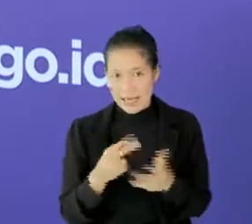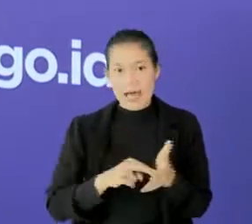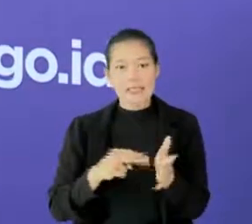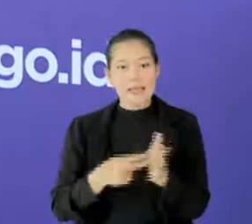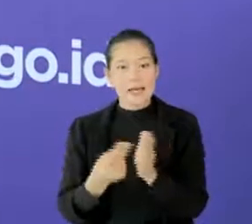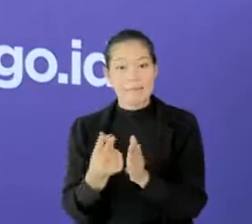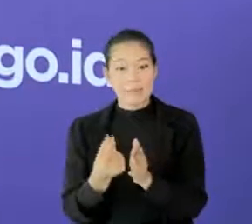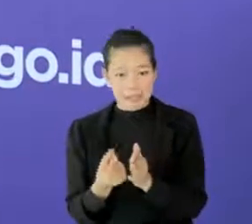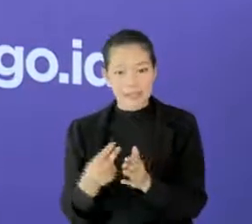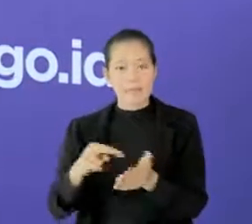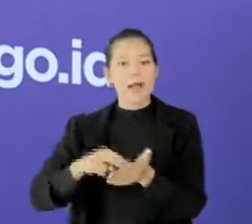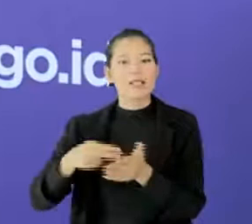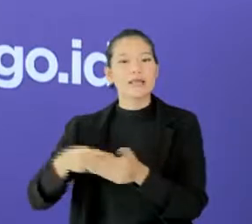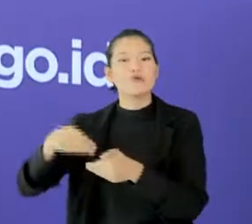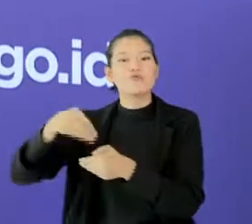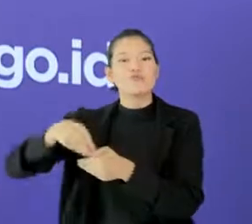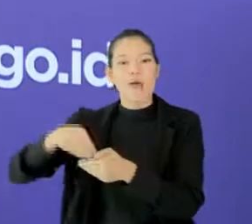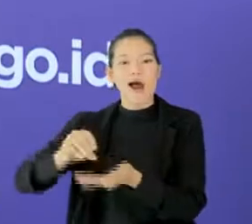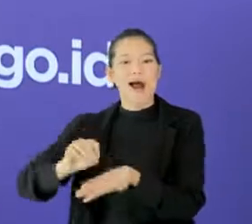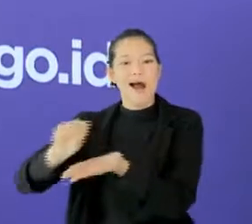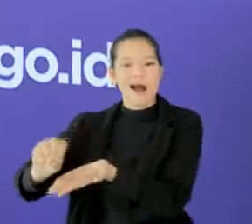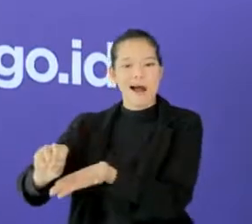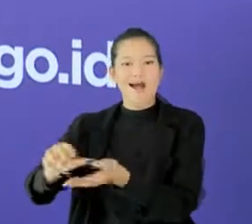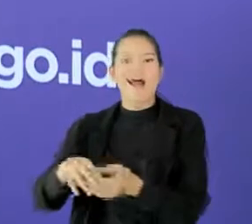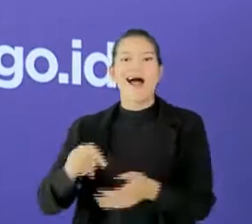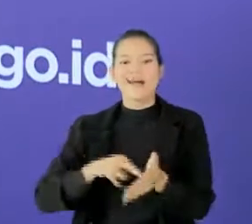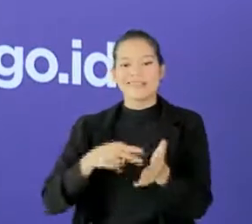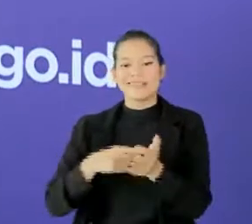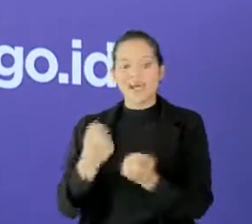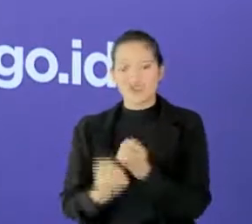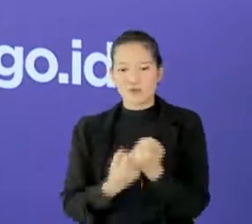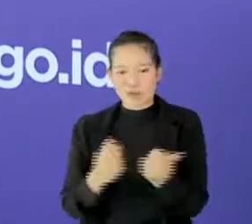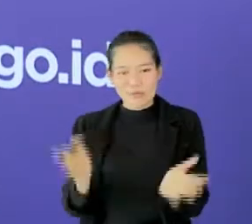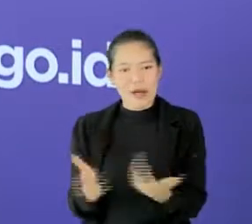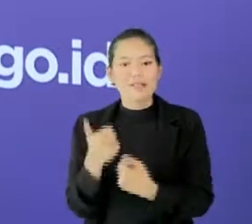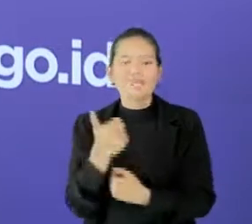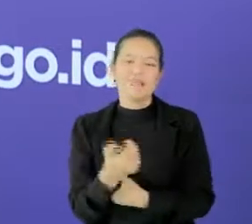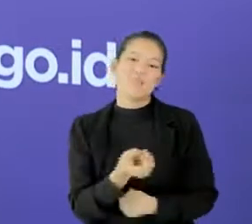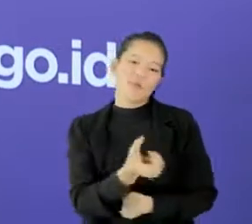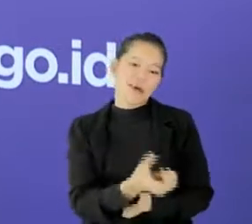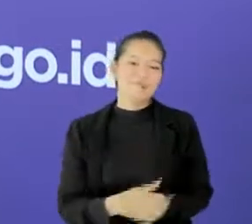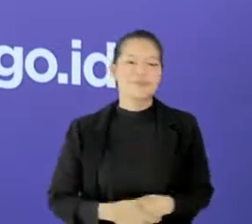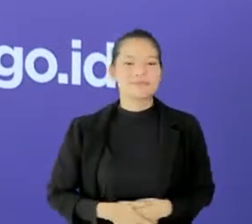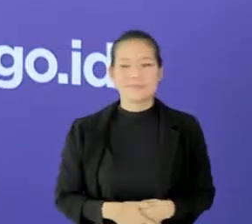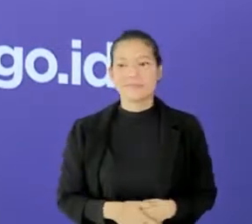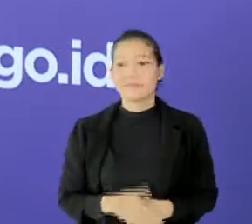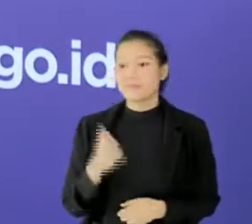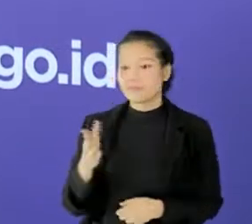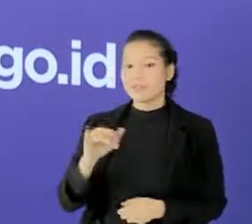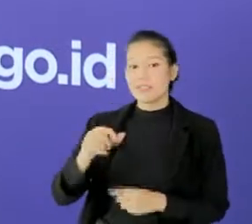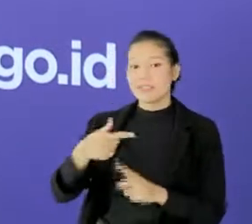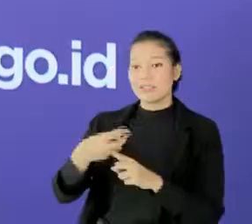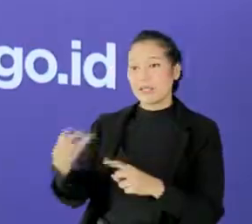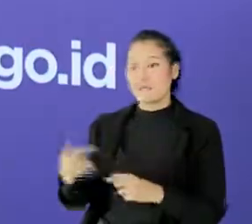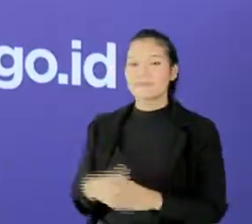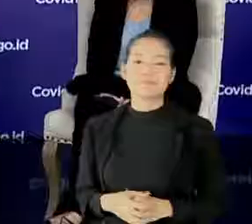ikut menyumbang. Dan industri ini bisa bangkit lagi. Dari saya sih simple aja. Kalau dari Mas